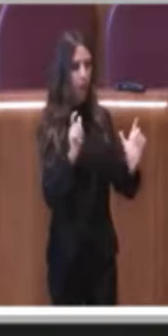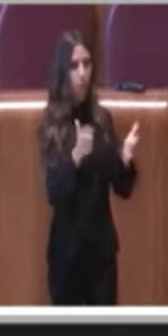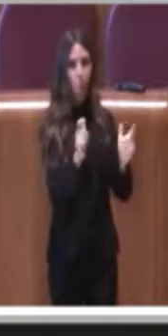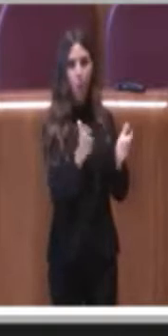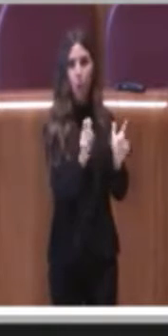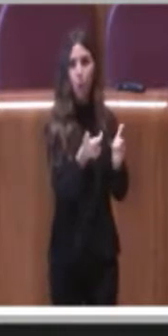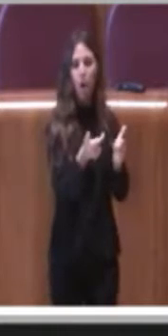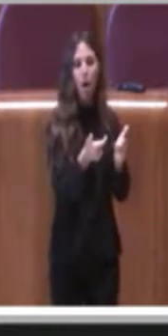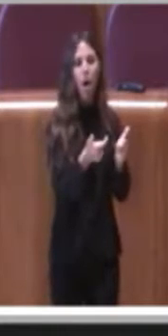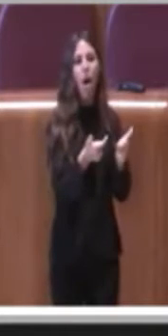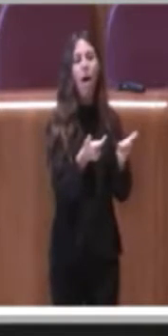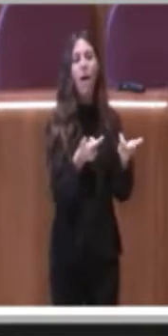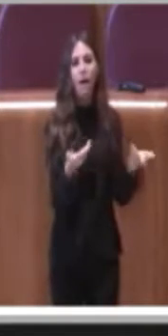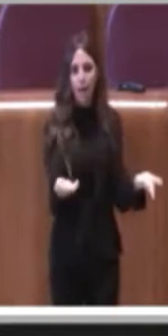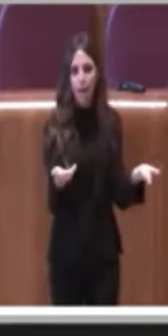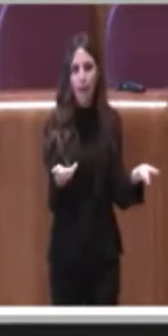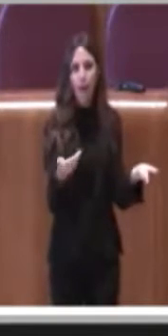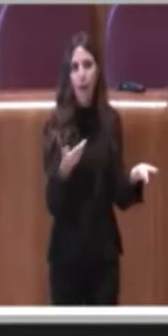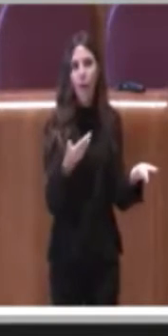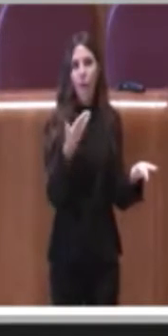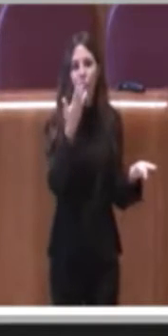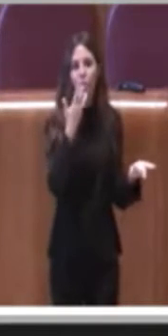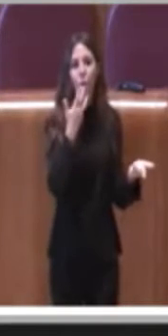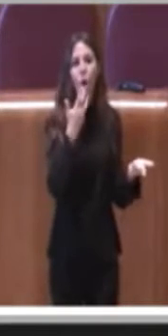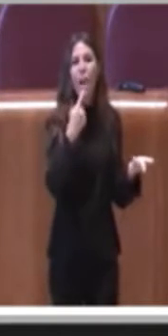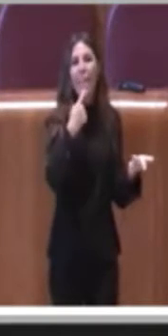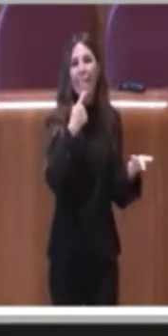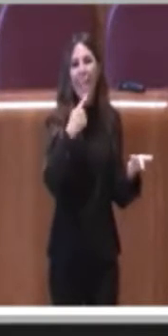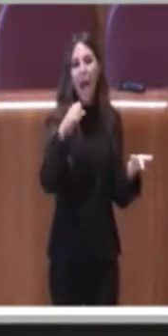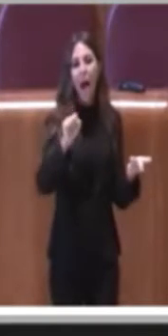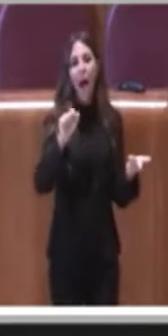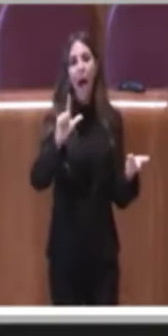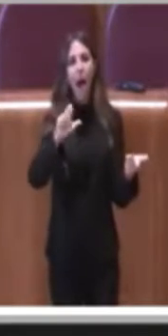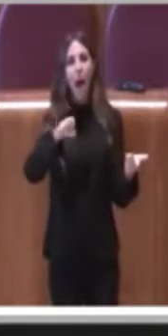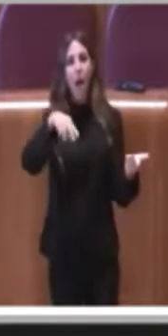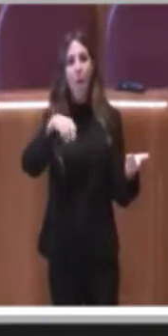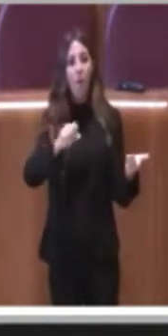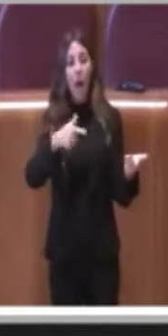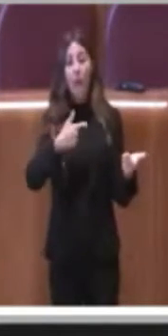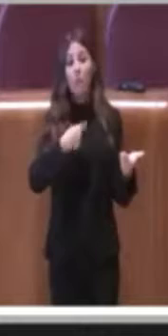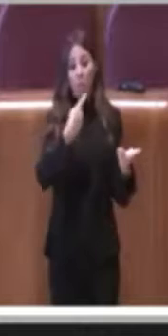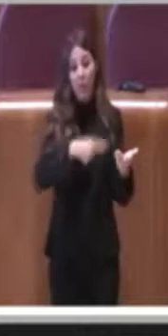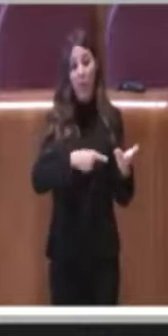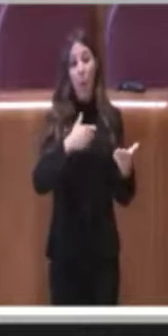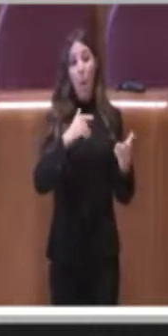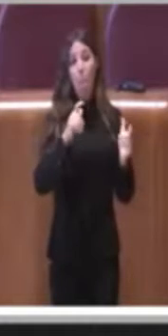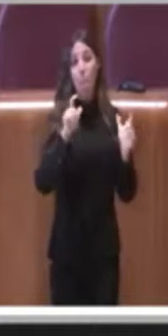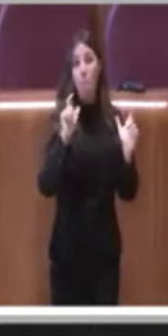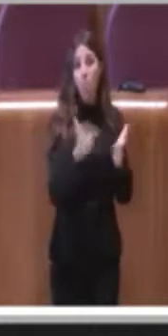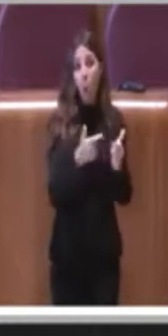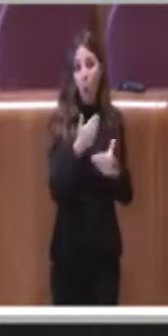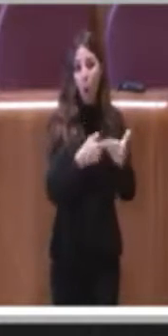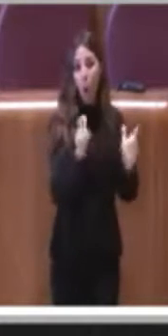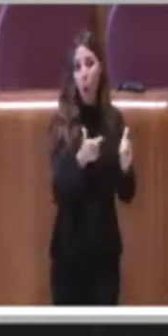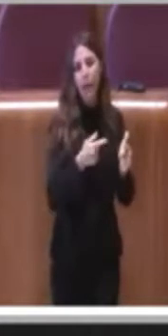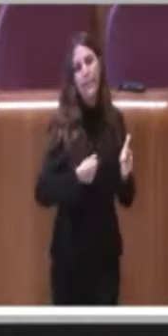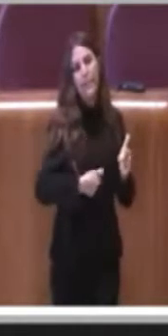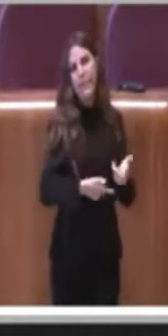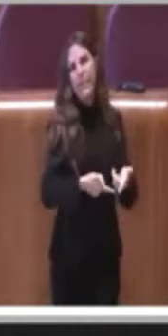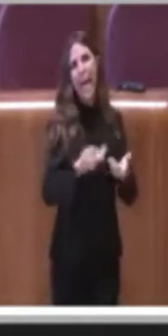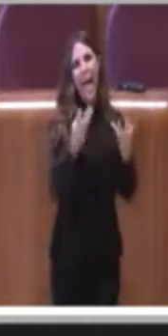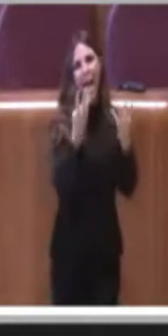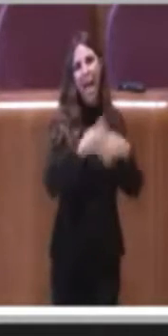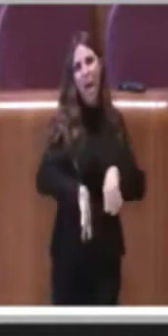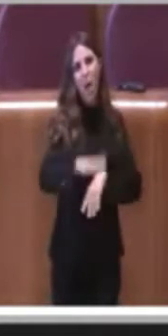tra l'altro voluta da Alemanno, mi sembra alquanto rischioso, e soprattutto per chi